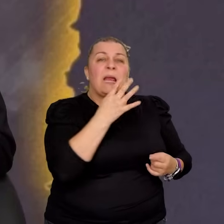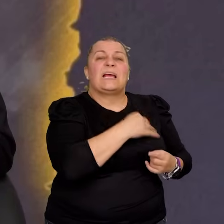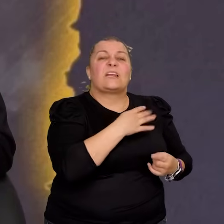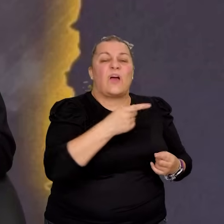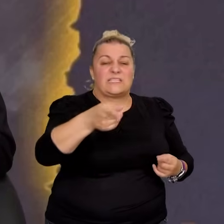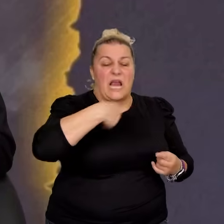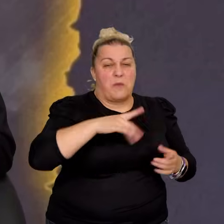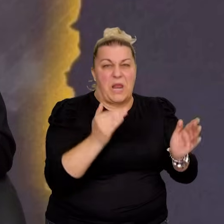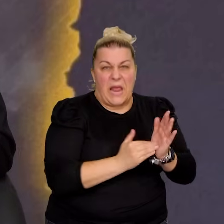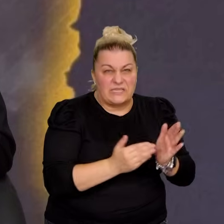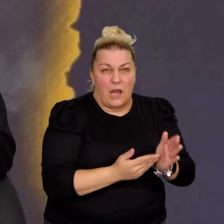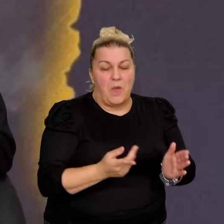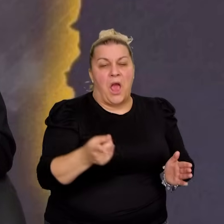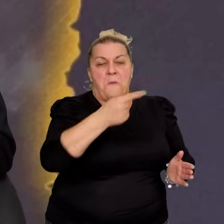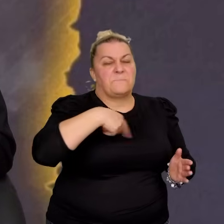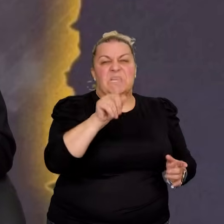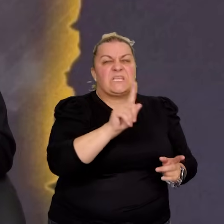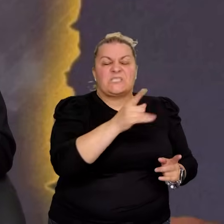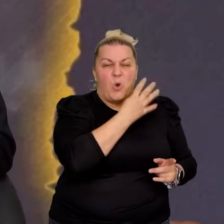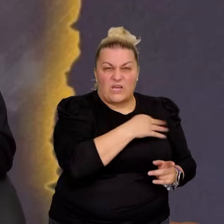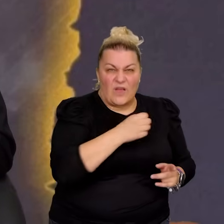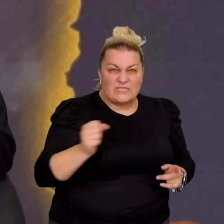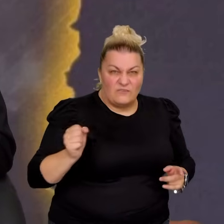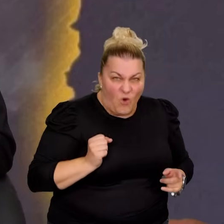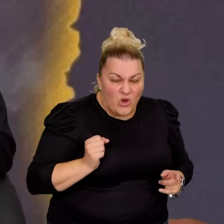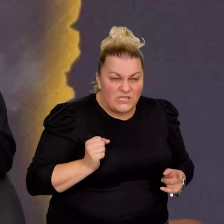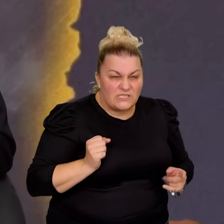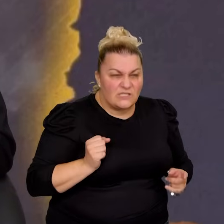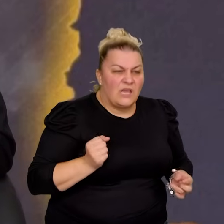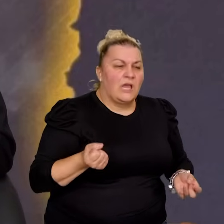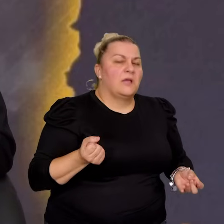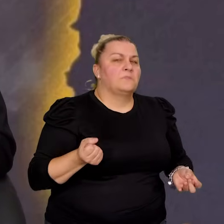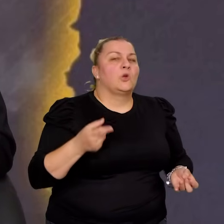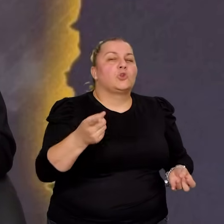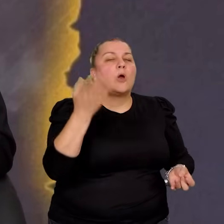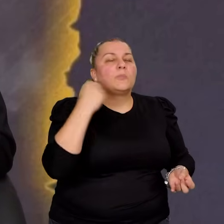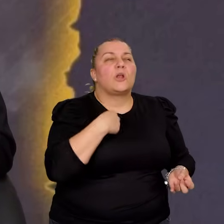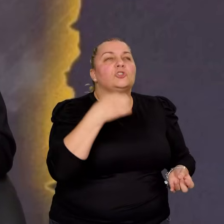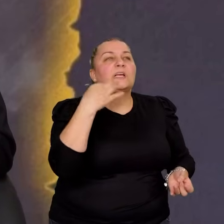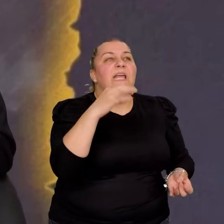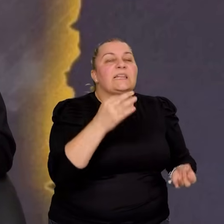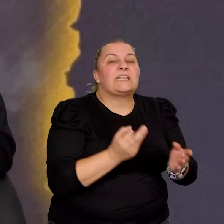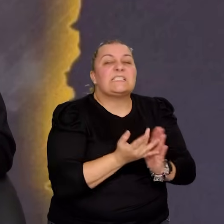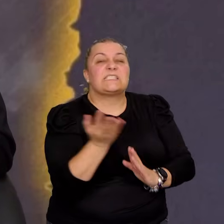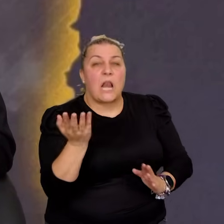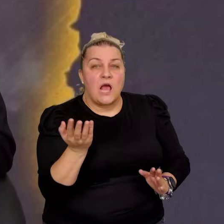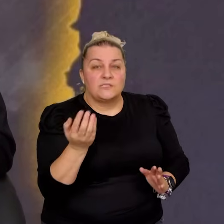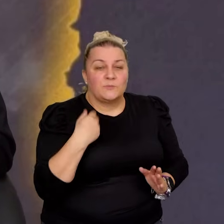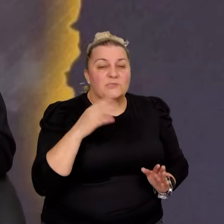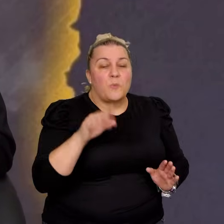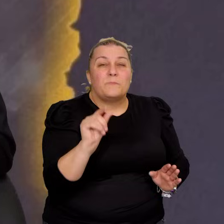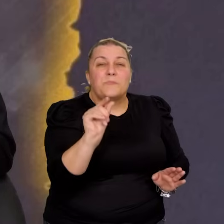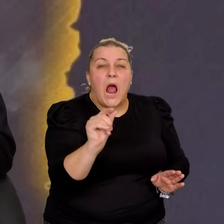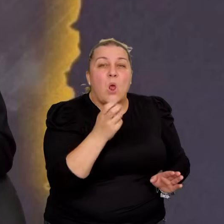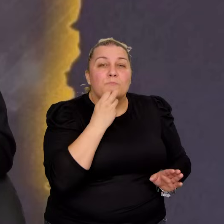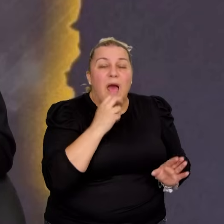ne treba, kako mi nismo hrvatski vojnici. Međutim, to nam je bio jedini izlaz i toliko malo baterija